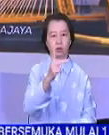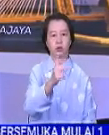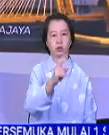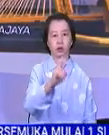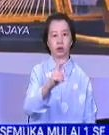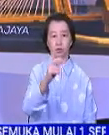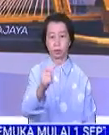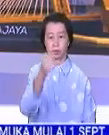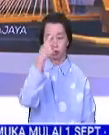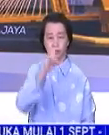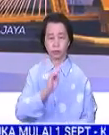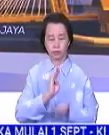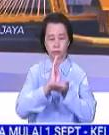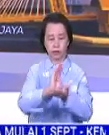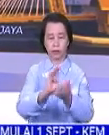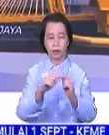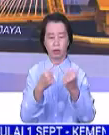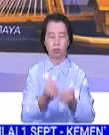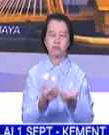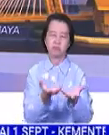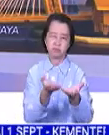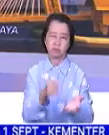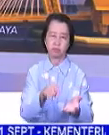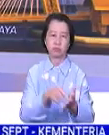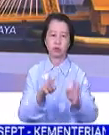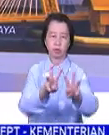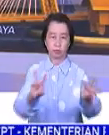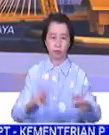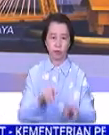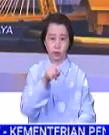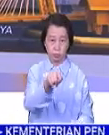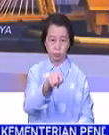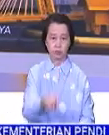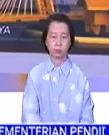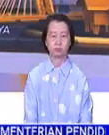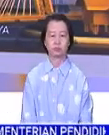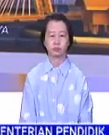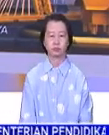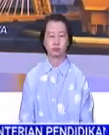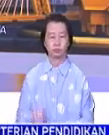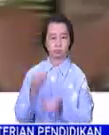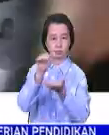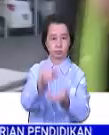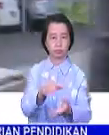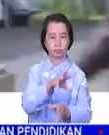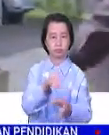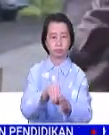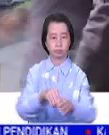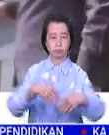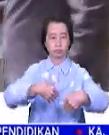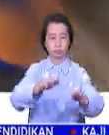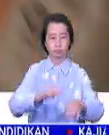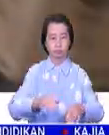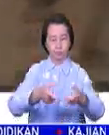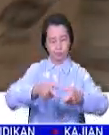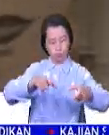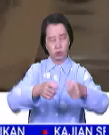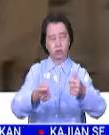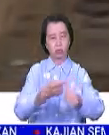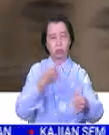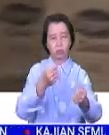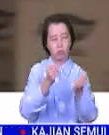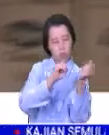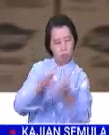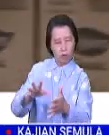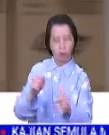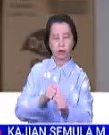KRT untuk membantu golongan memerlukan di wilayah berkenaan. Sumbangan meliputi lampin pakai buang dan susu bayi